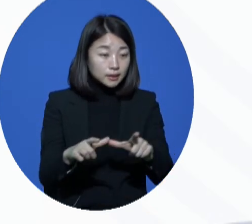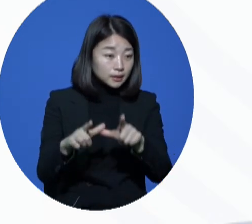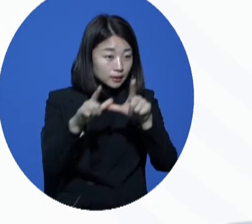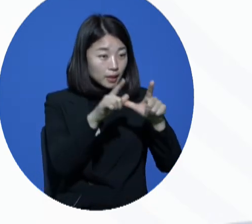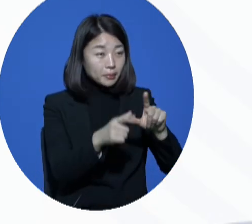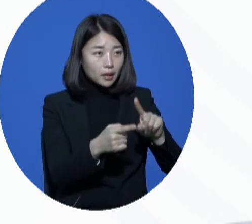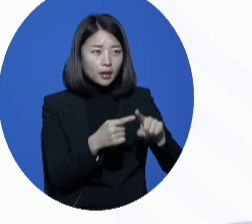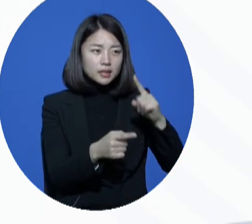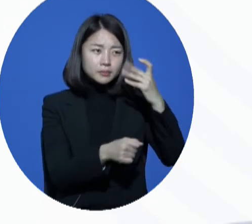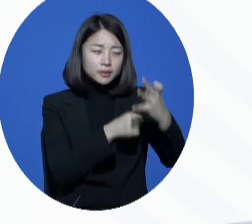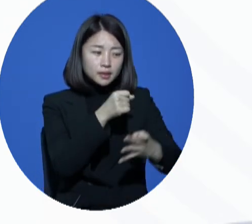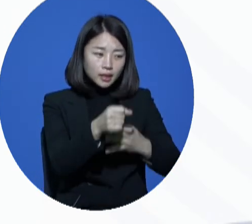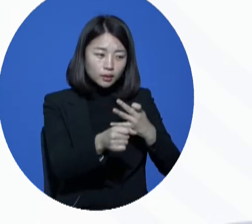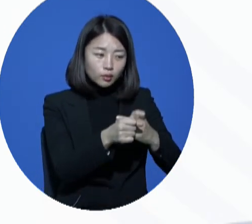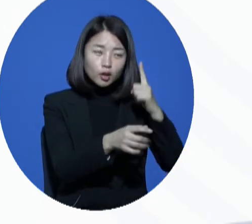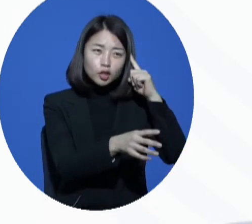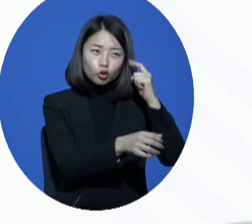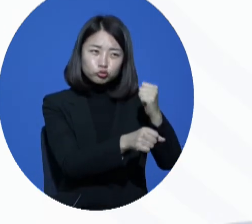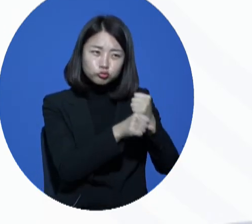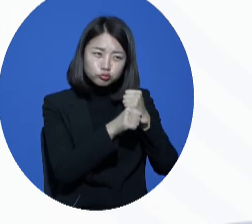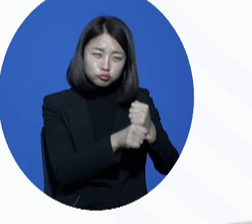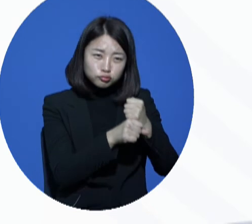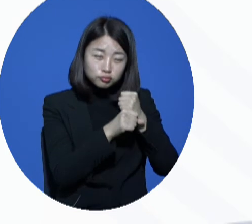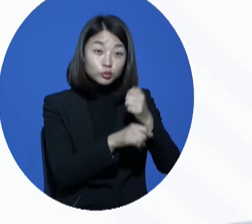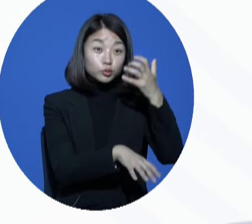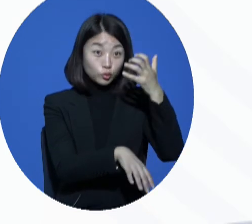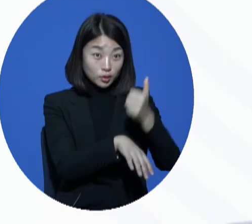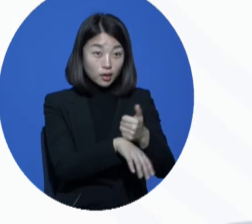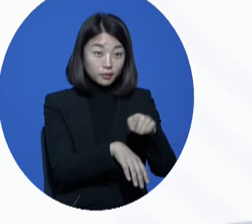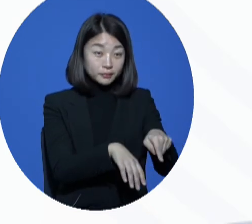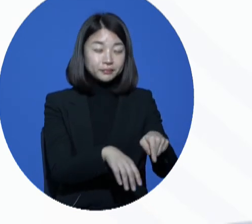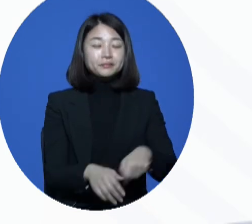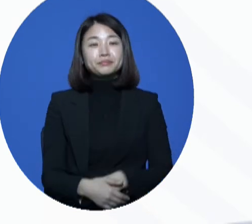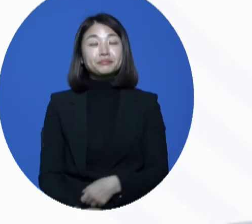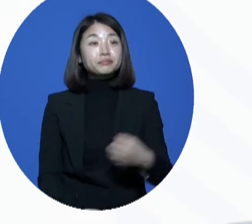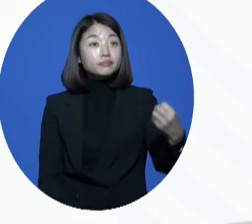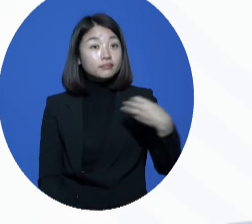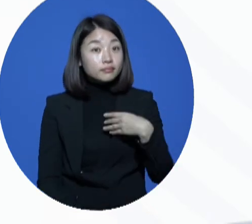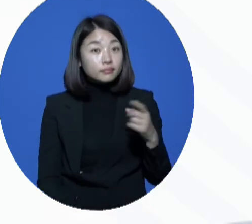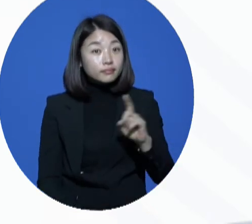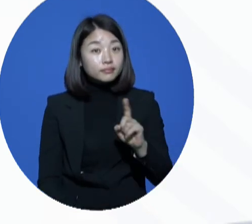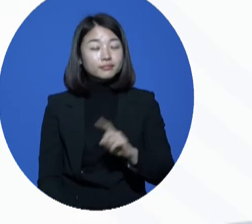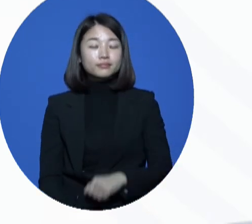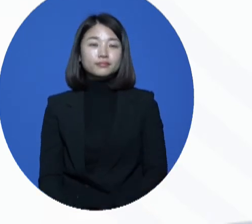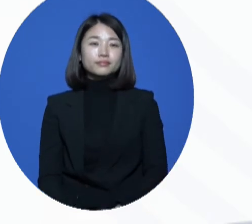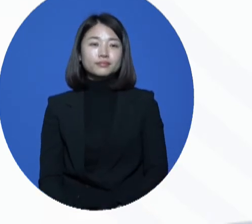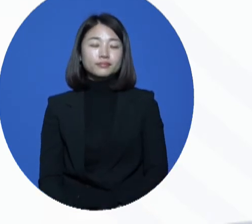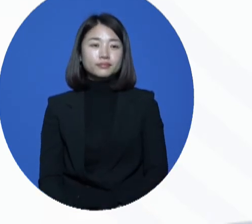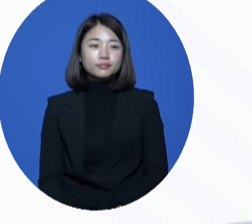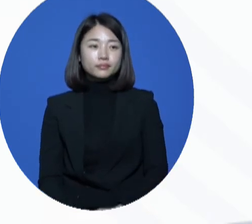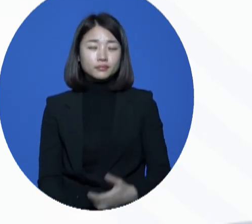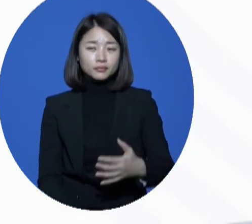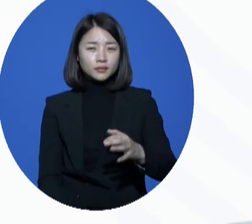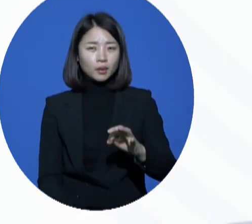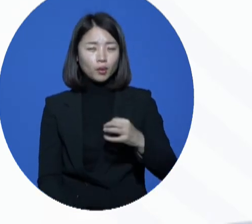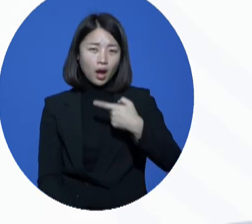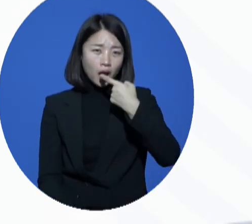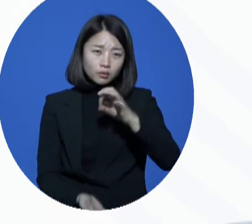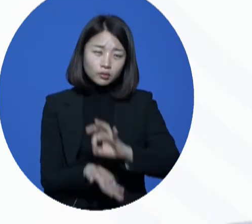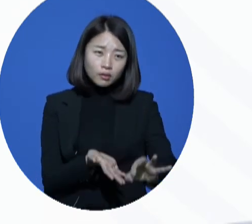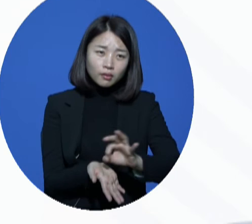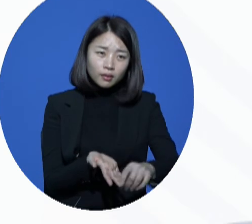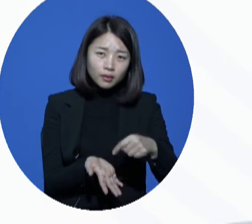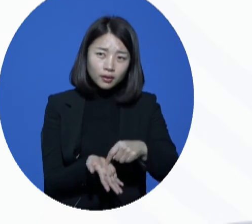추적한 14년 동안 추적한 연구가 있습니다. 그에 따르면 비용도 과연 비용이 더 많이 들까? 꼭